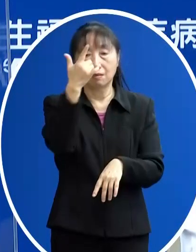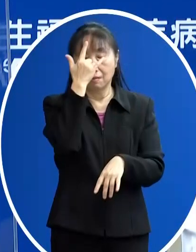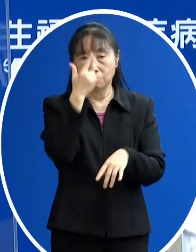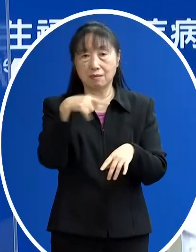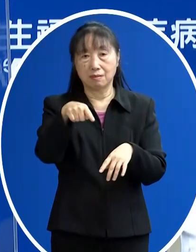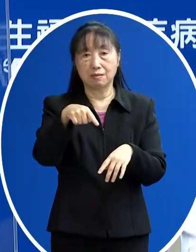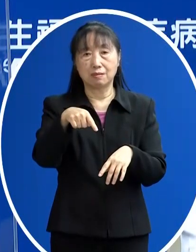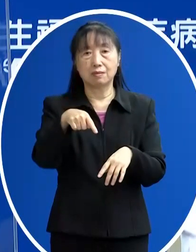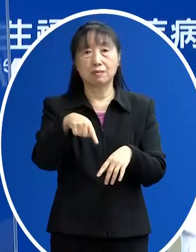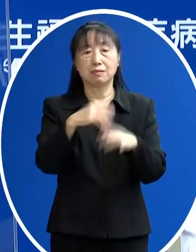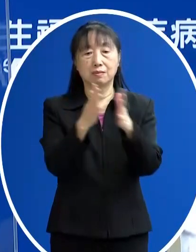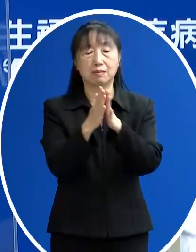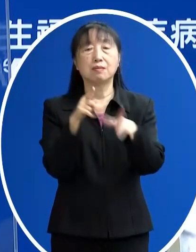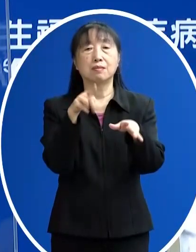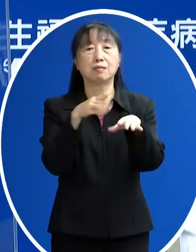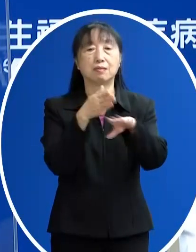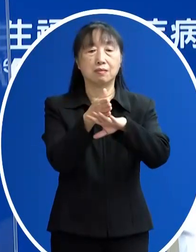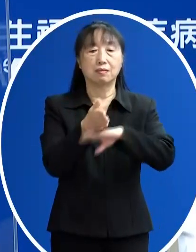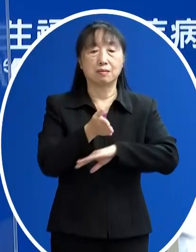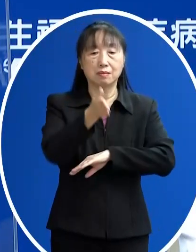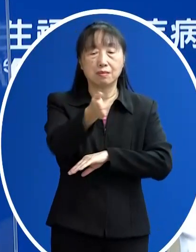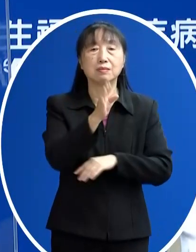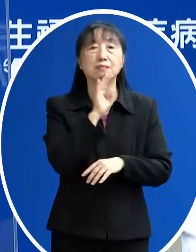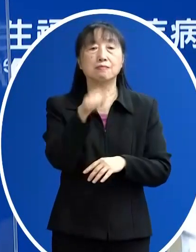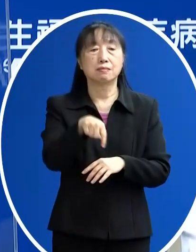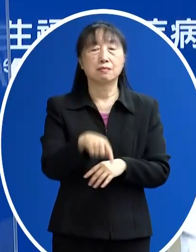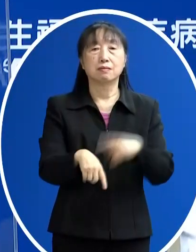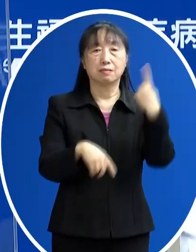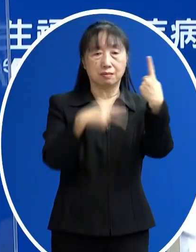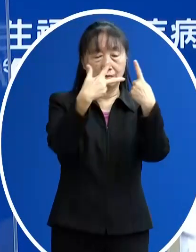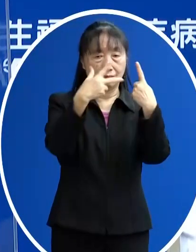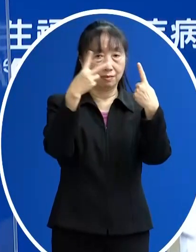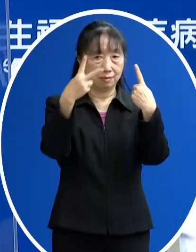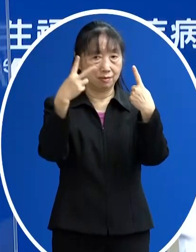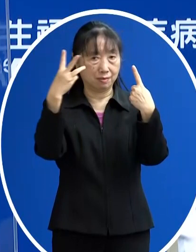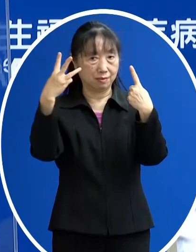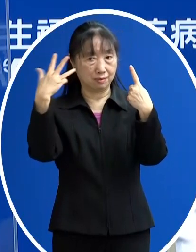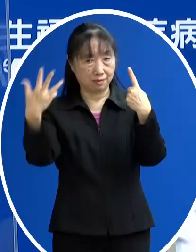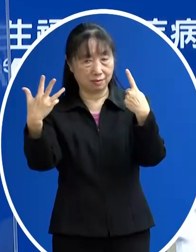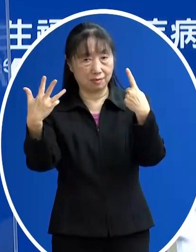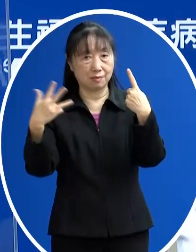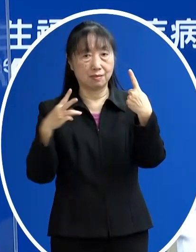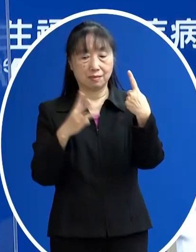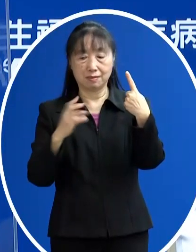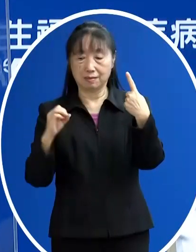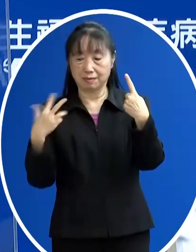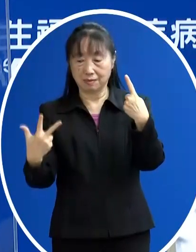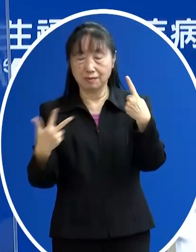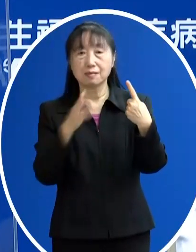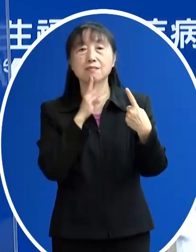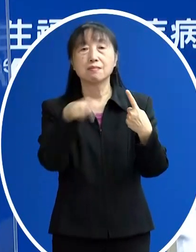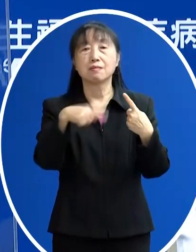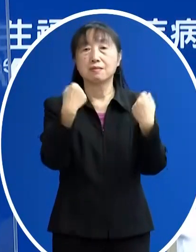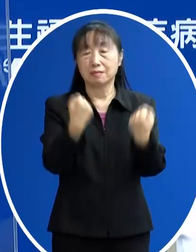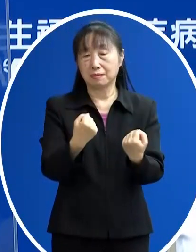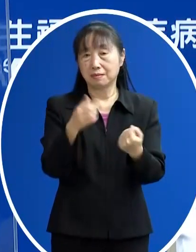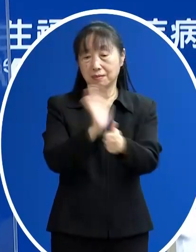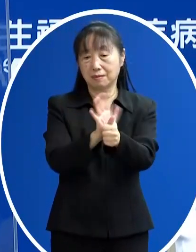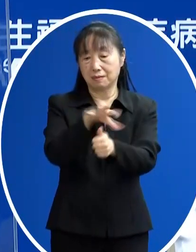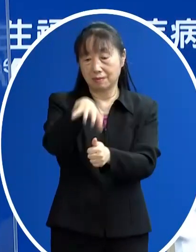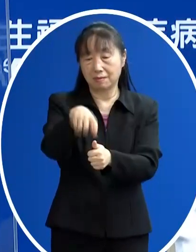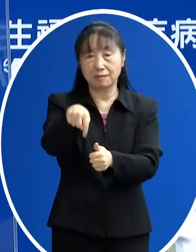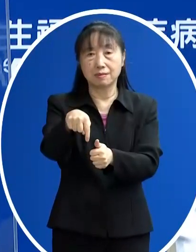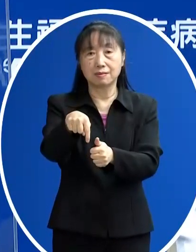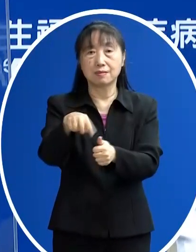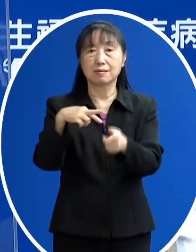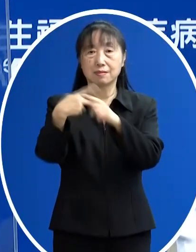这两位是坐巴德线的。好，那17238跟17307，哈，他们都在服务在可能